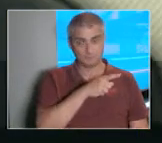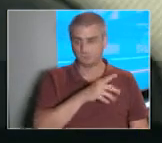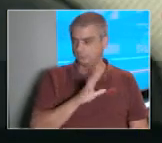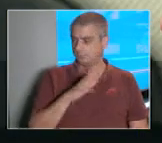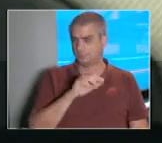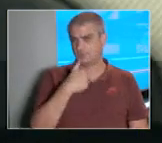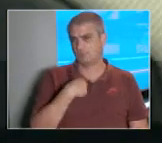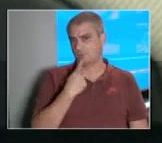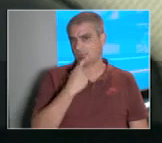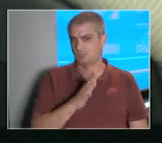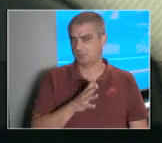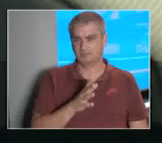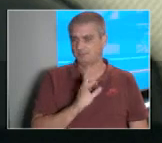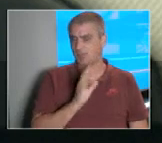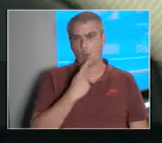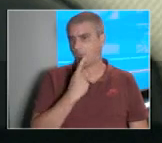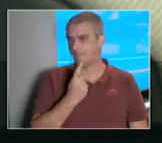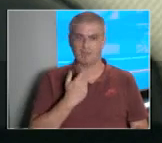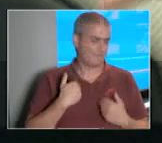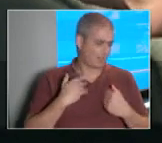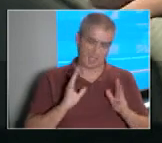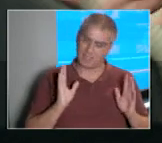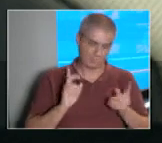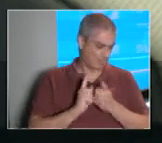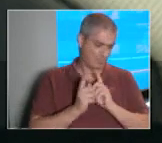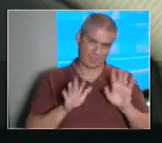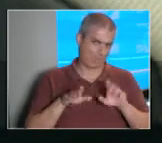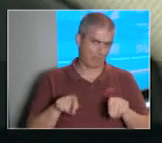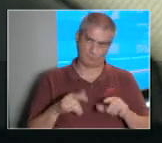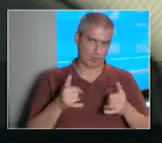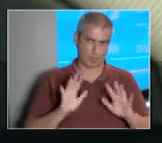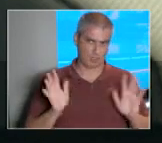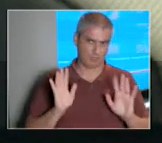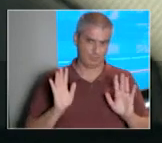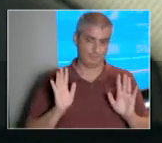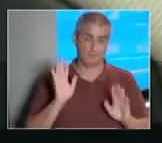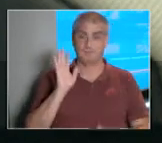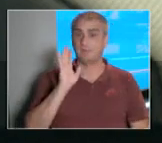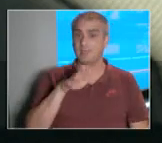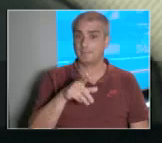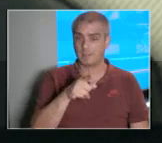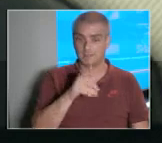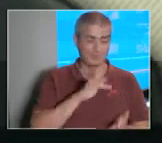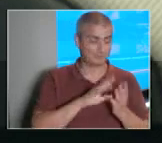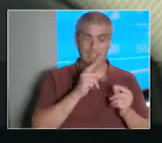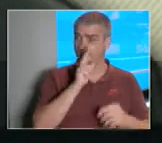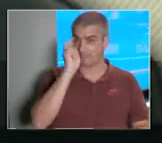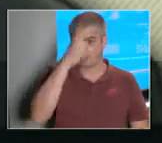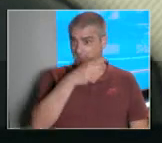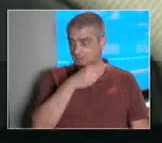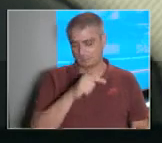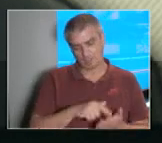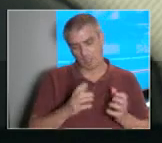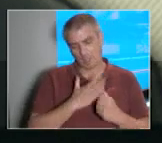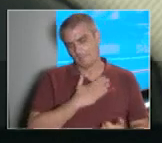כל, אני אומר לך כך. זה עוד לא אומר, ואני אין לי שום תחליף לממשלה הנוכחית הזו, בסדר? גם עם זה שאתה נמצא עם גנץ היום, כי זה